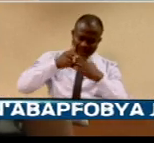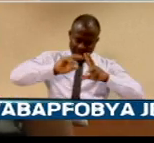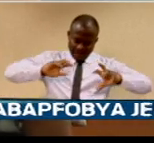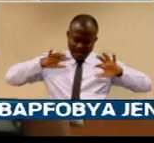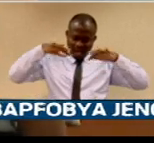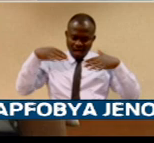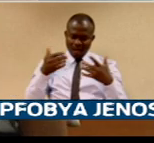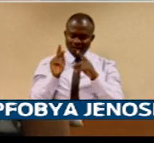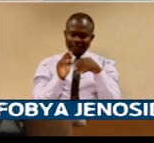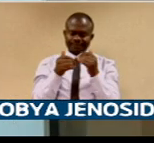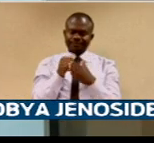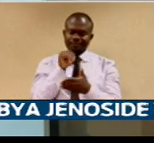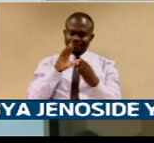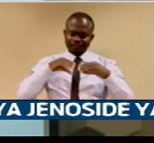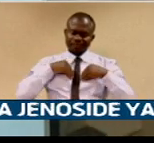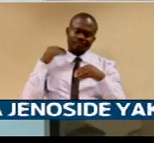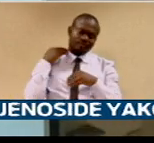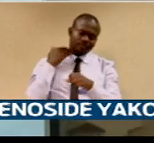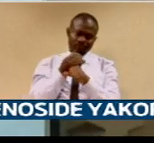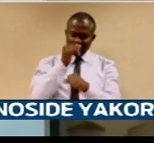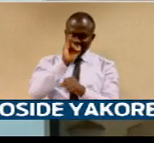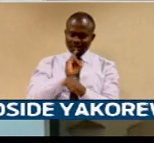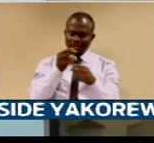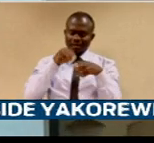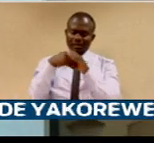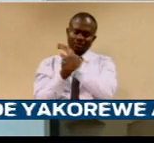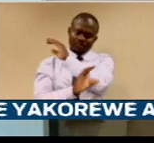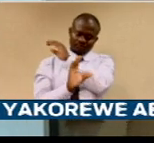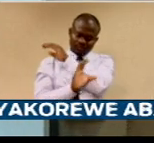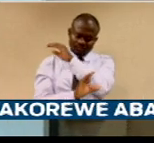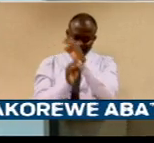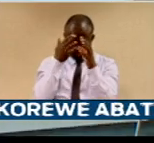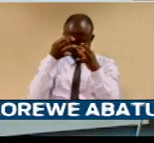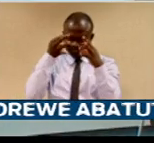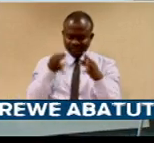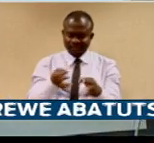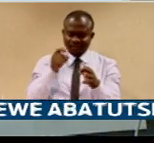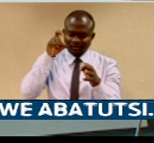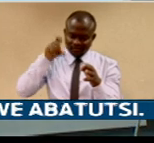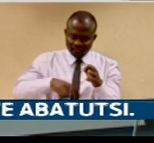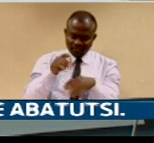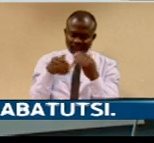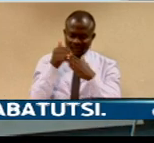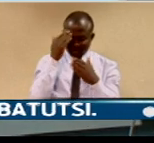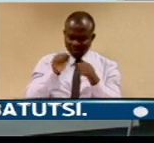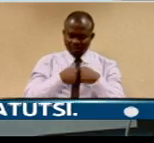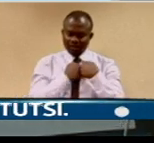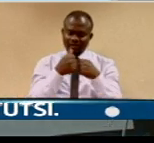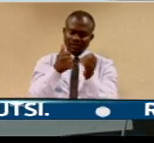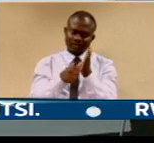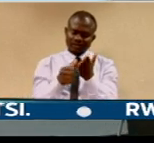imiterere y'ihakana n'ipfobya bya jenoside yakorewe abatutsi bibera mu mahanga n'ingamba zikwiye gufatwa mu guhangana n'iki